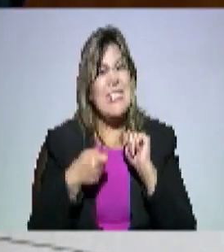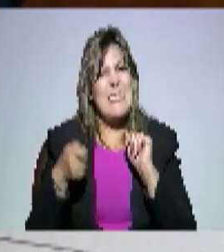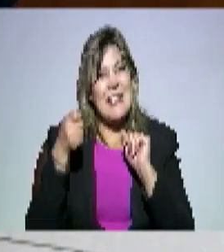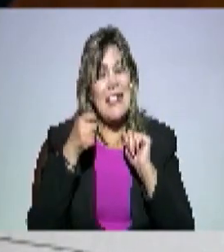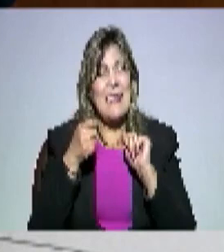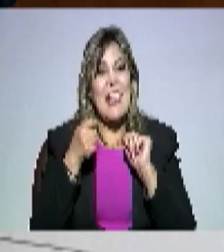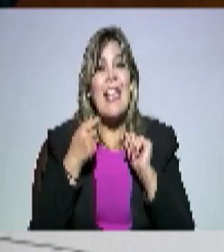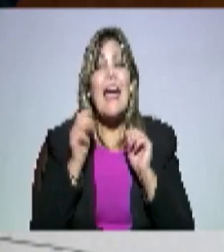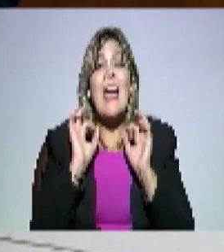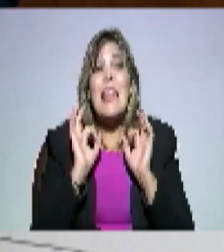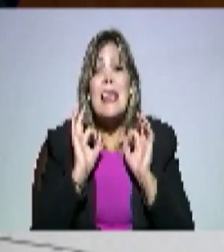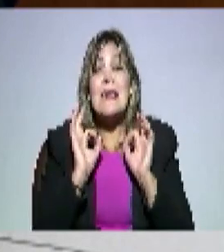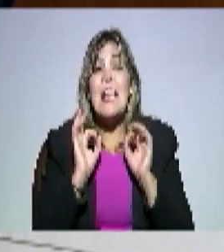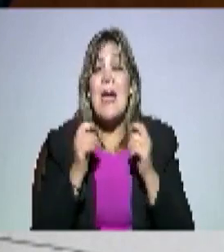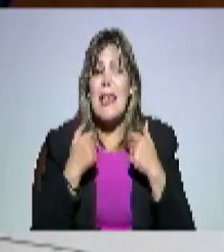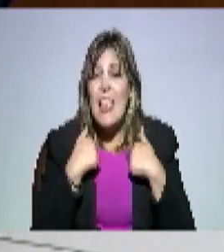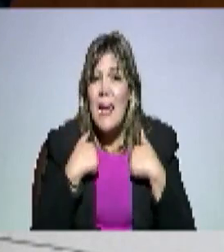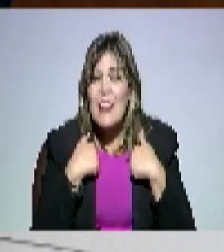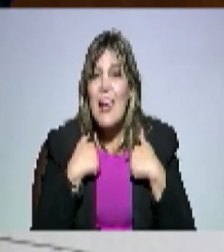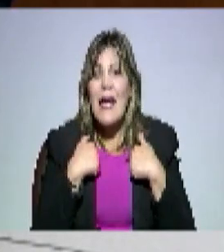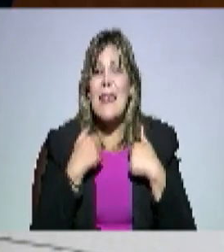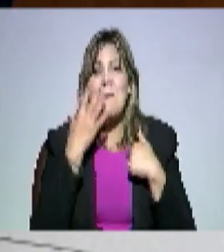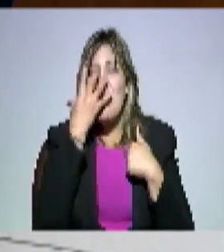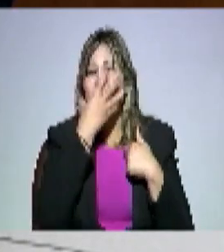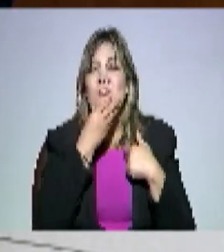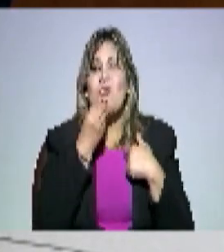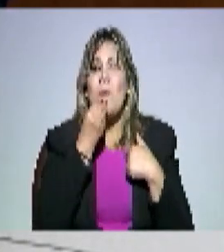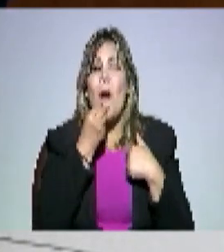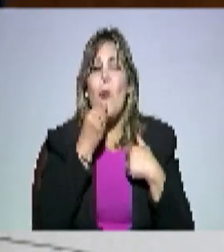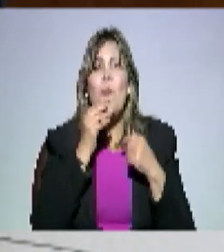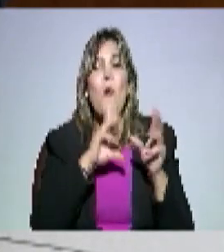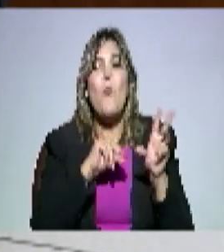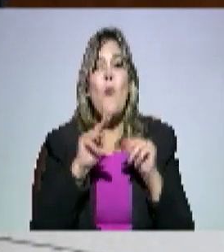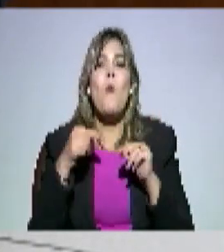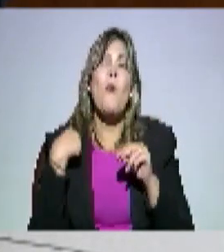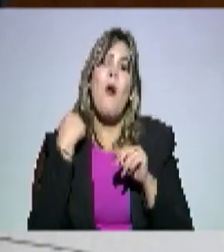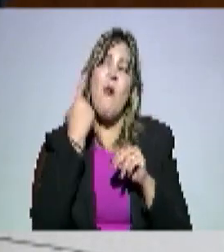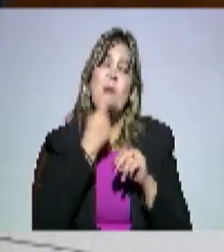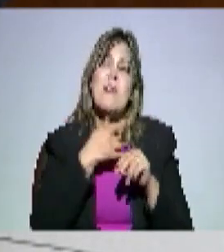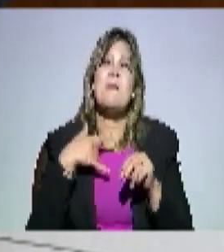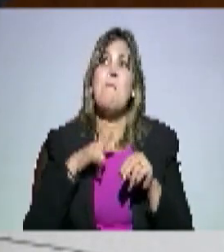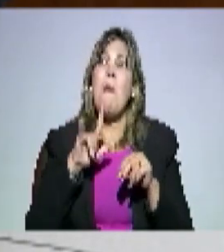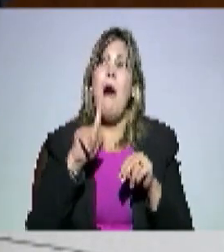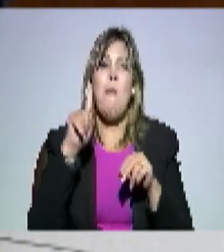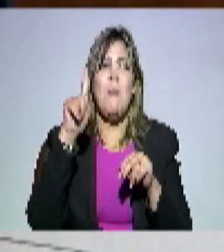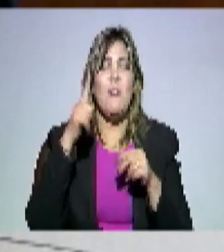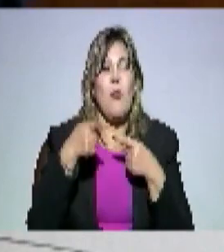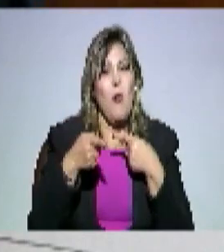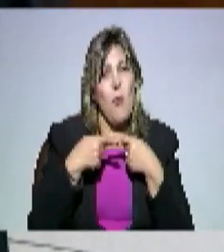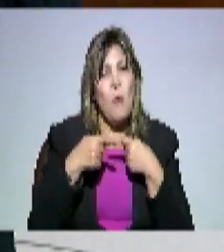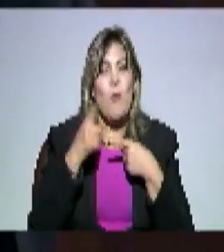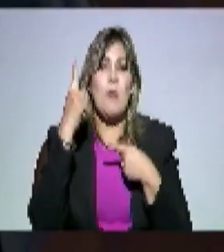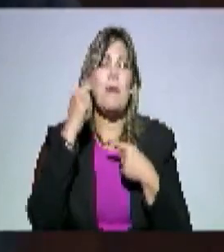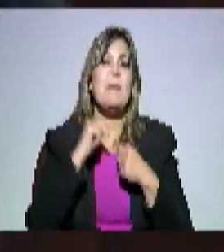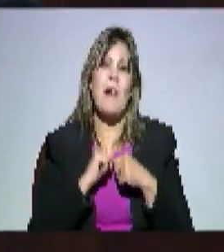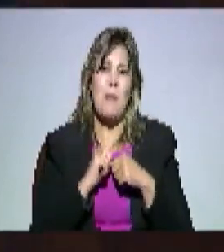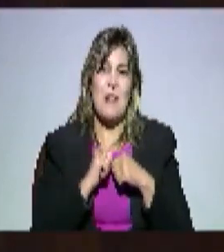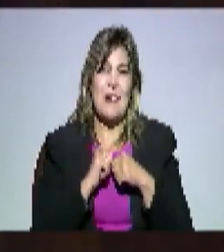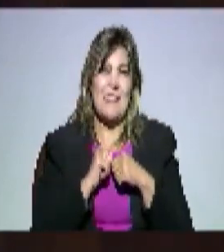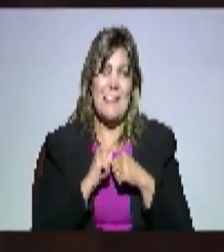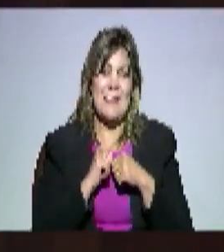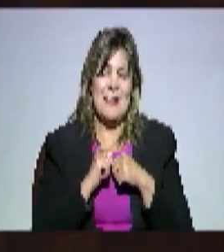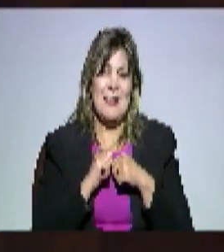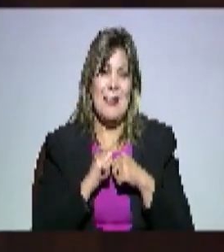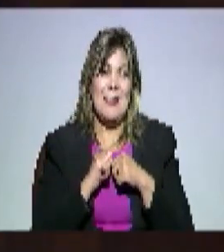حاجه لكن خلينا نقول ان احنا هنبقى شبههم في القداسه في محبه الله والقرب من الله